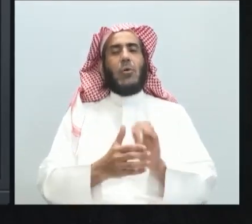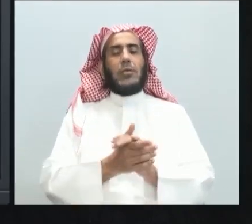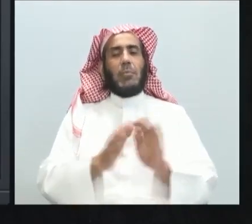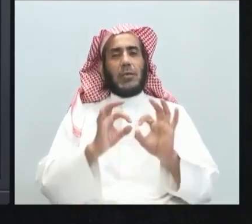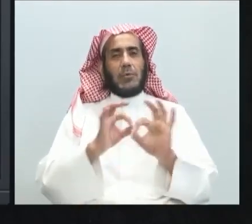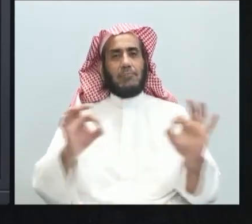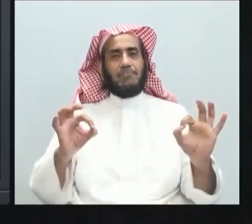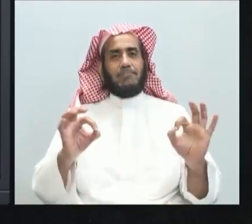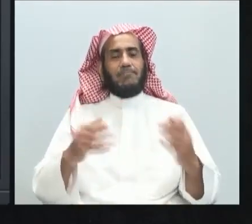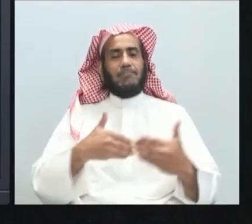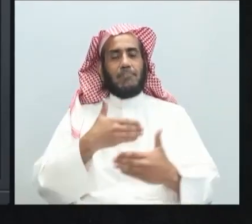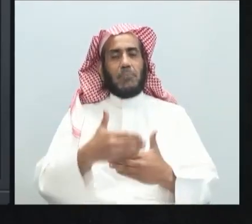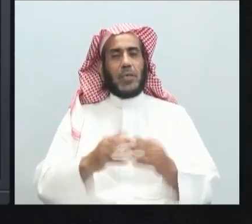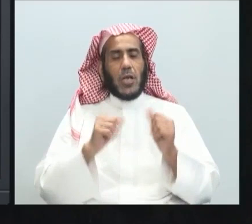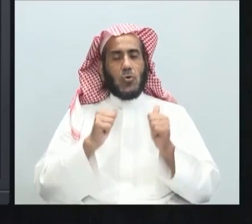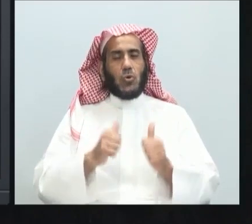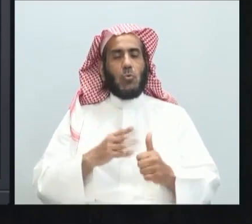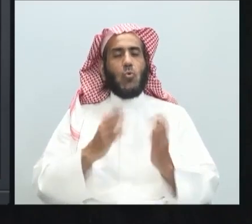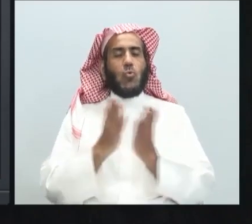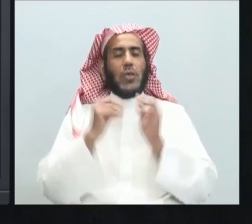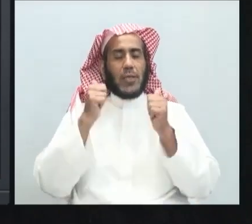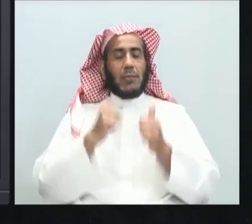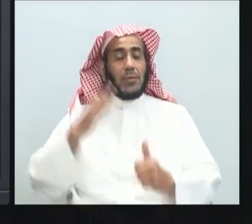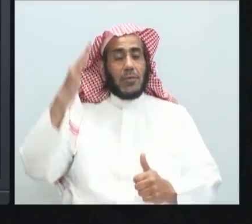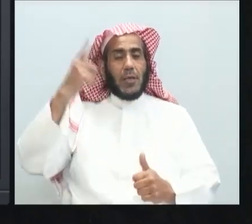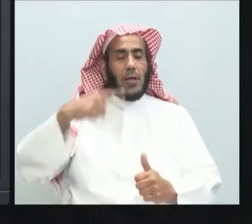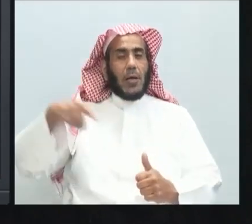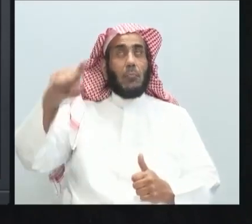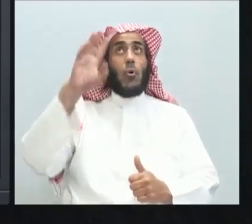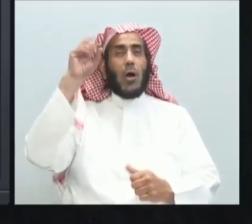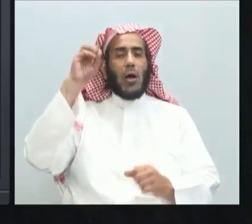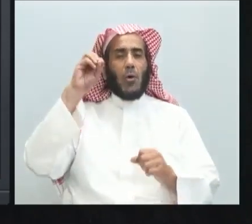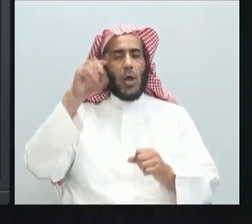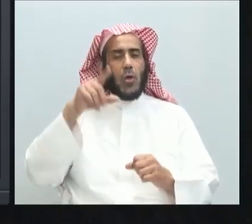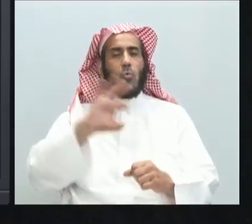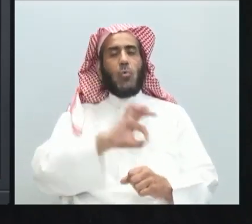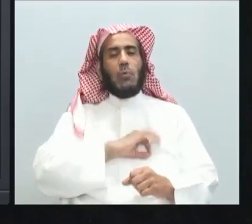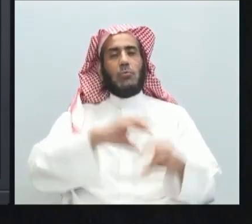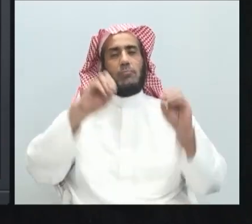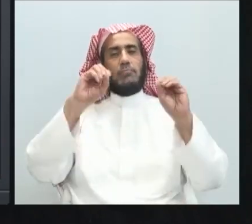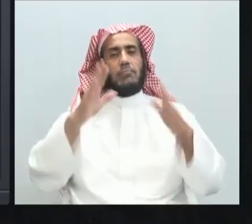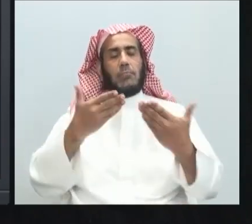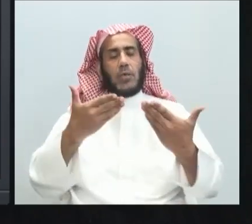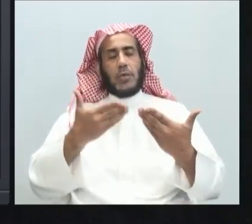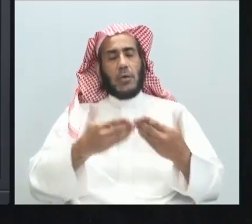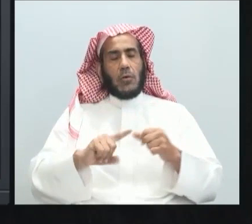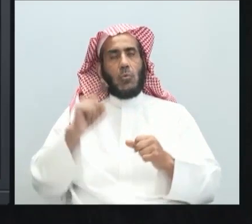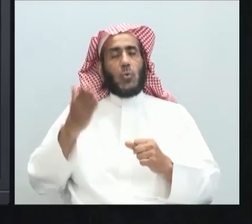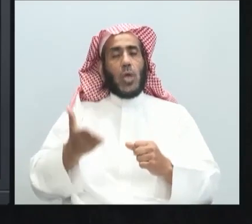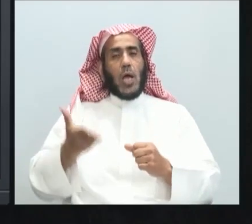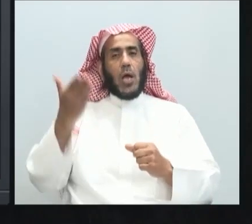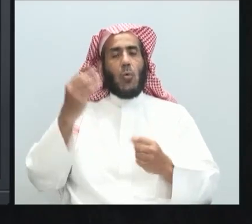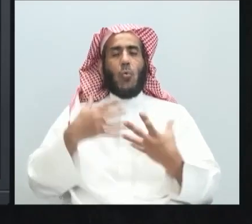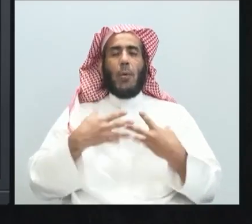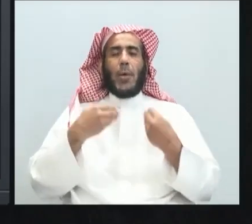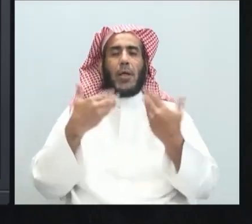اجمعين اما بعد ايها الطلاب والطالبات سلام الله عليكم ورحمته وبركاته وحياكم الله تعالى